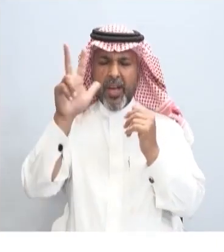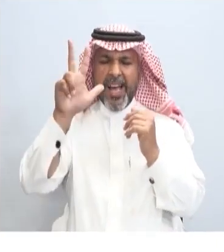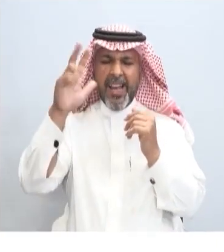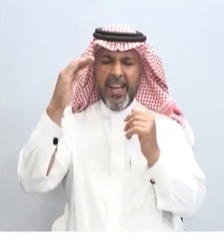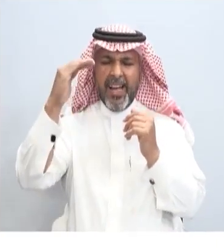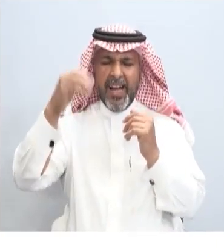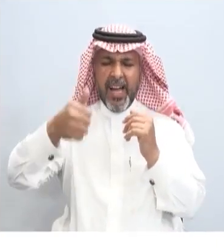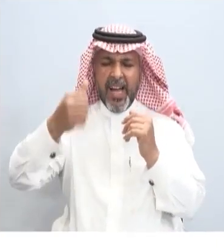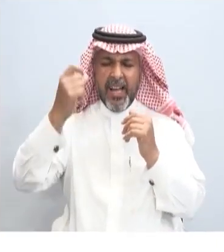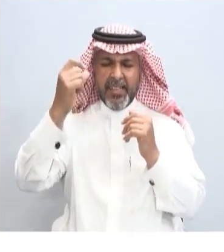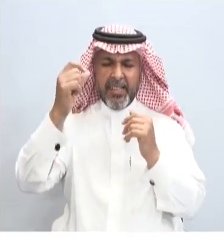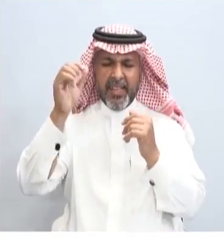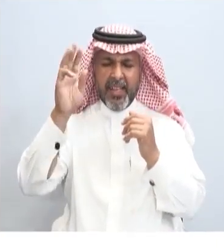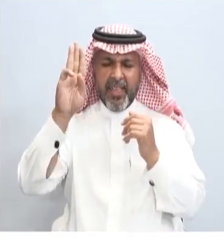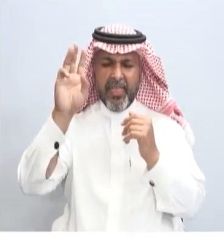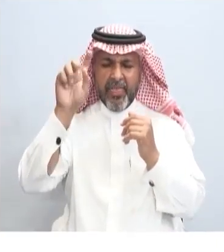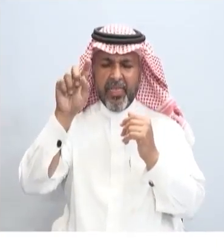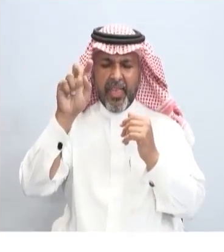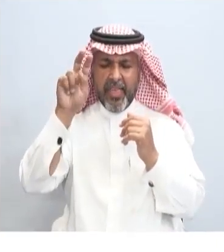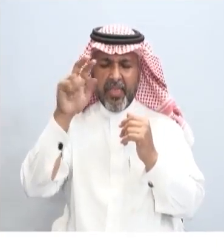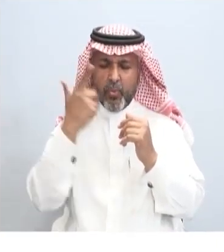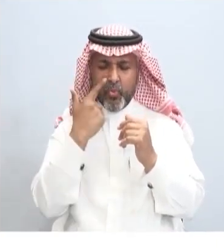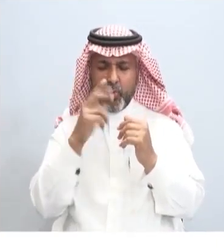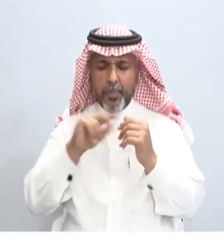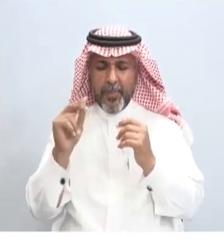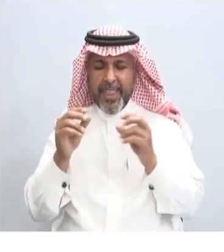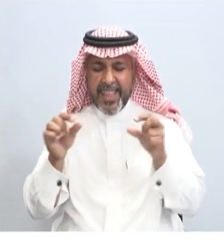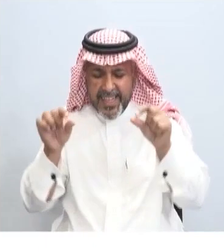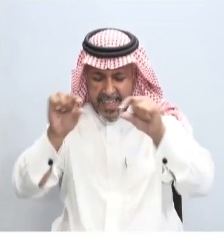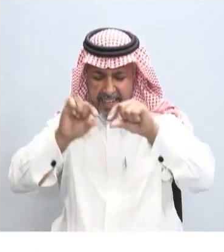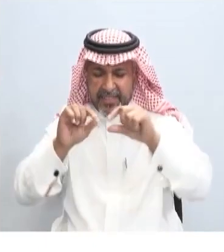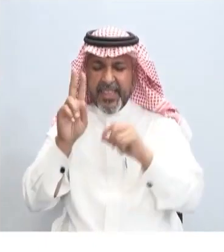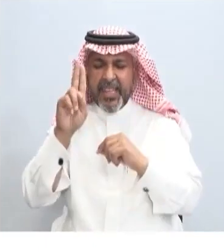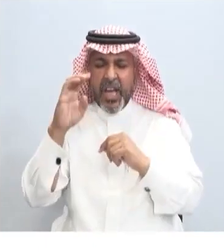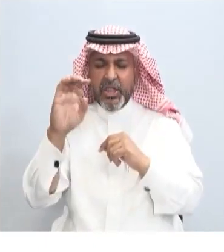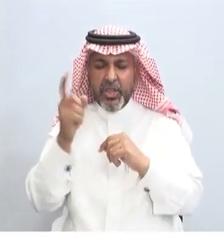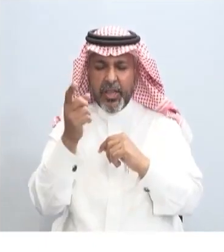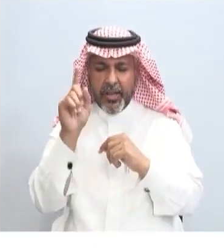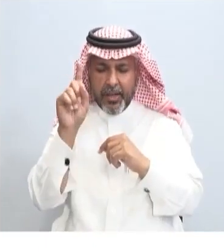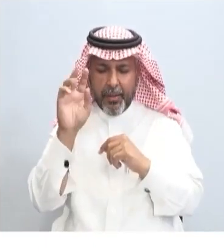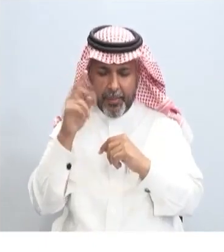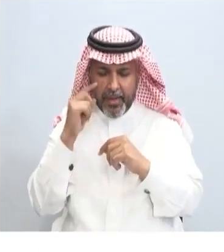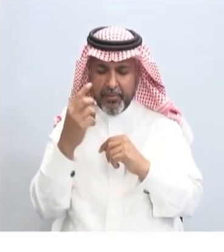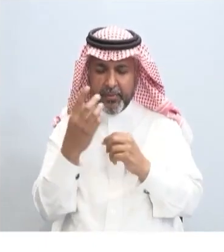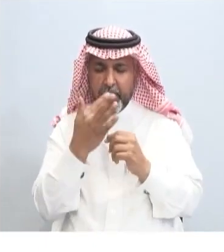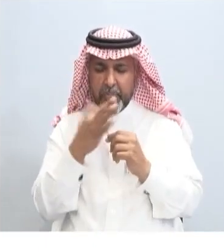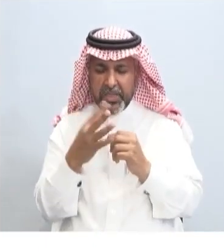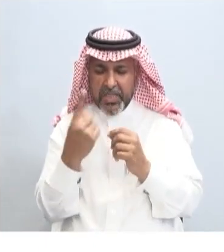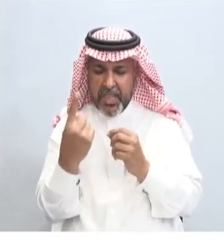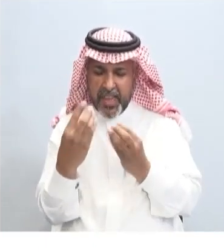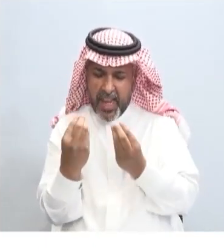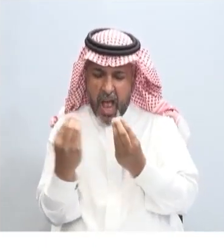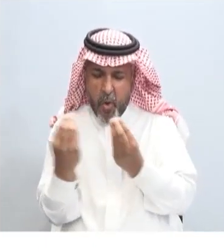هي الحادثه اللي تتكون من حادثتين بسيطتين او اكثر فيكون عندي حادثتين بسيطتين او اكثر فنقول